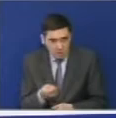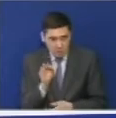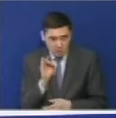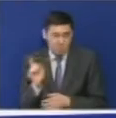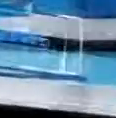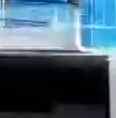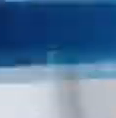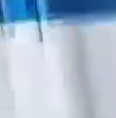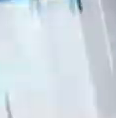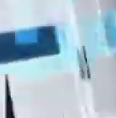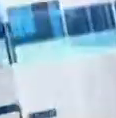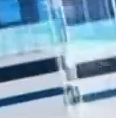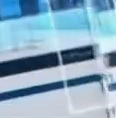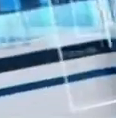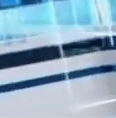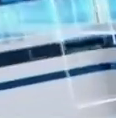айтты.